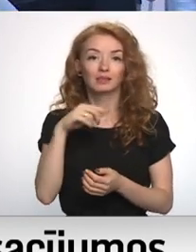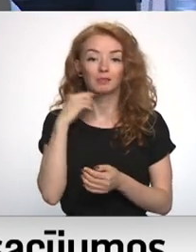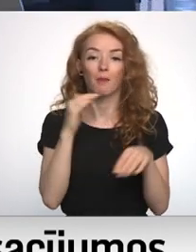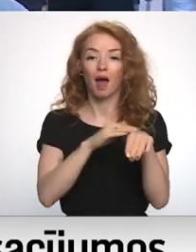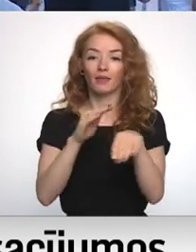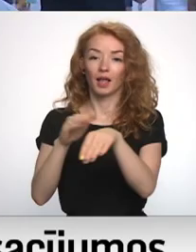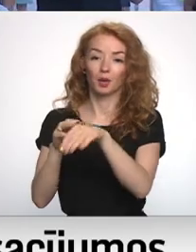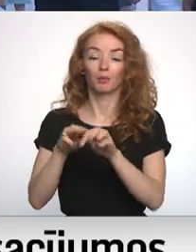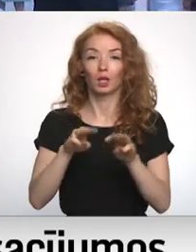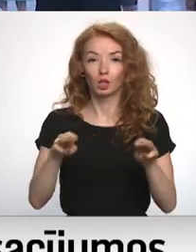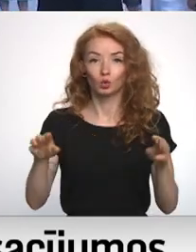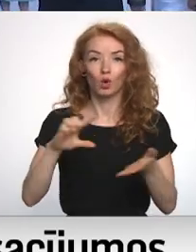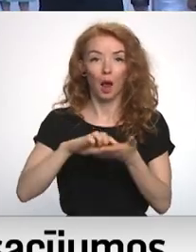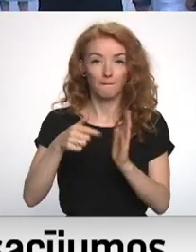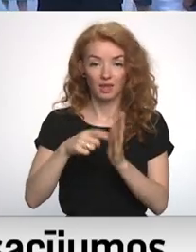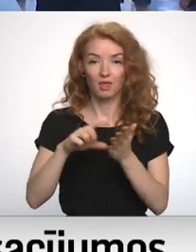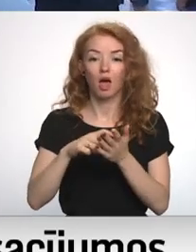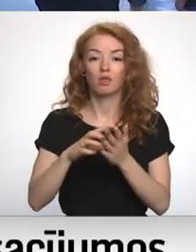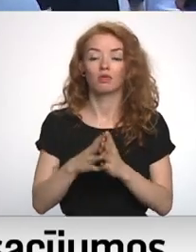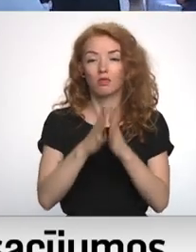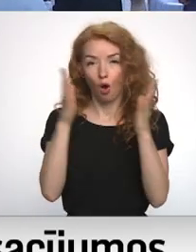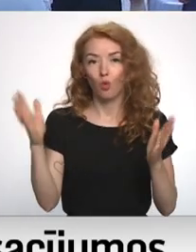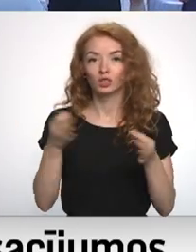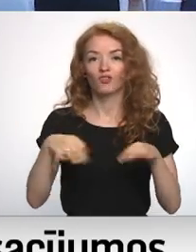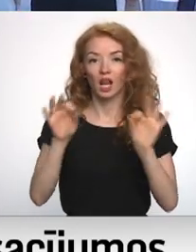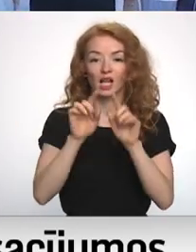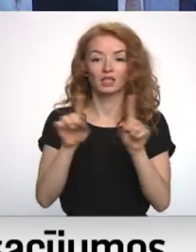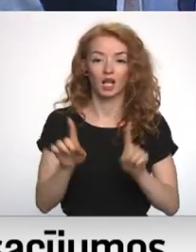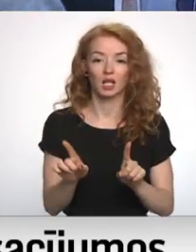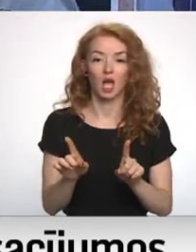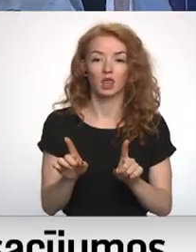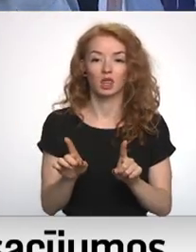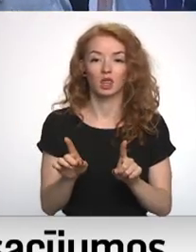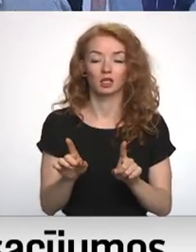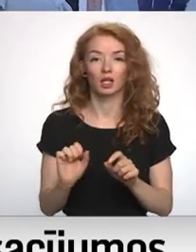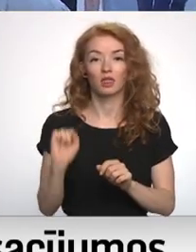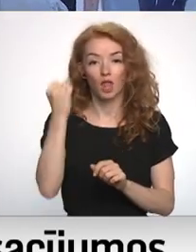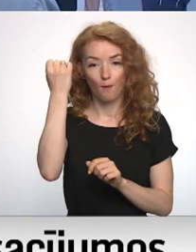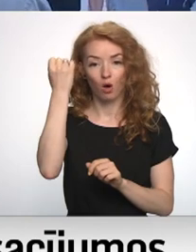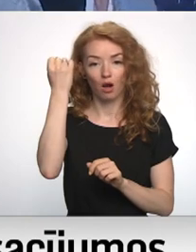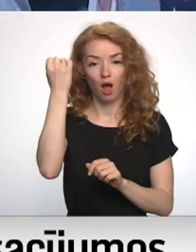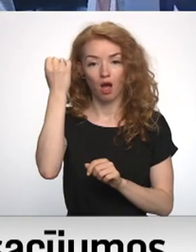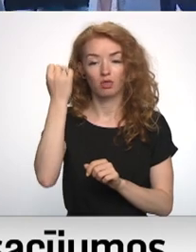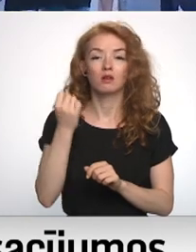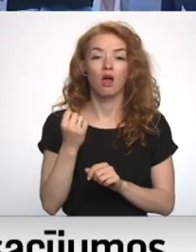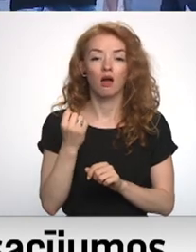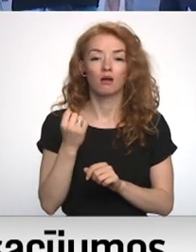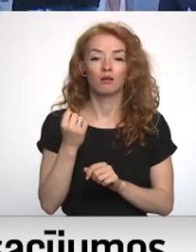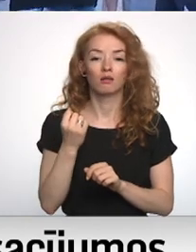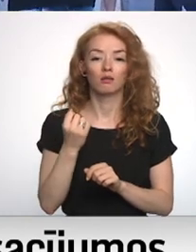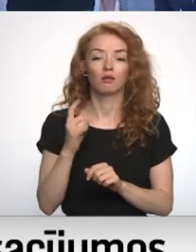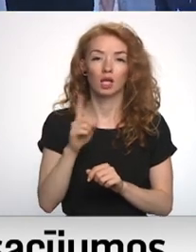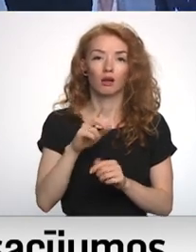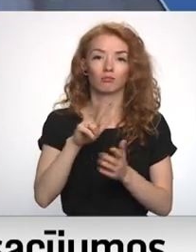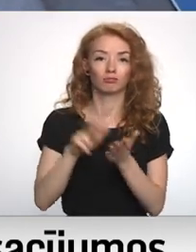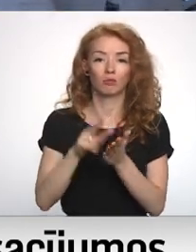Ministru kabinetam vairākas būtīgas lietas. Demokrātija ir mūsu sadaudz no